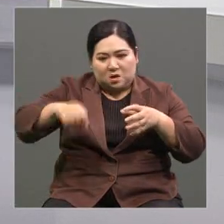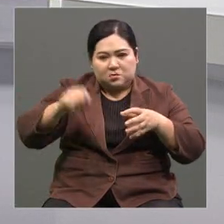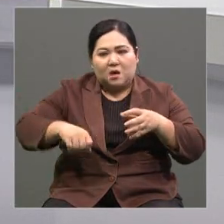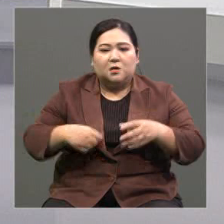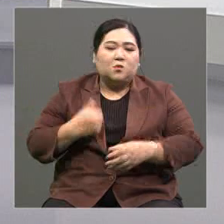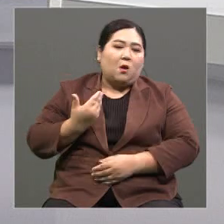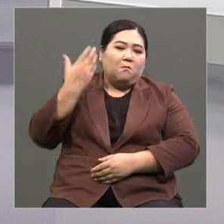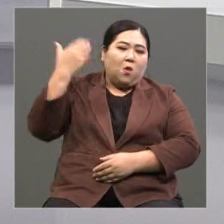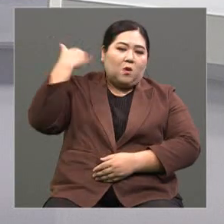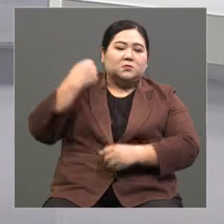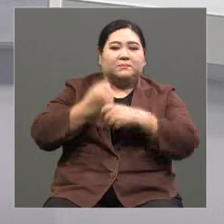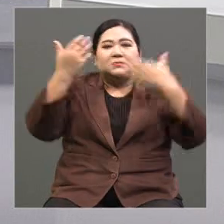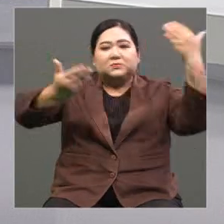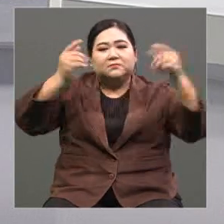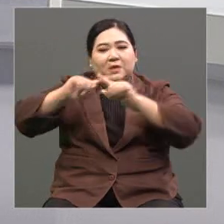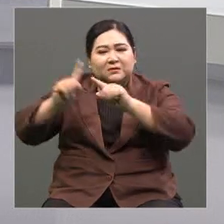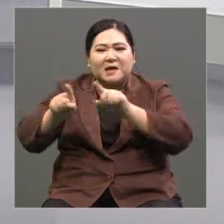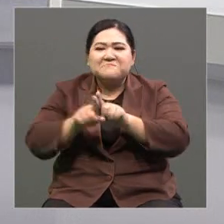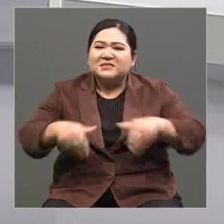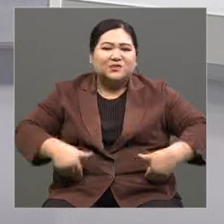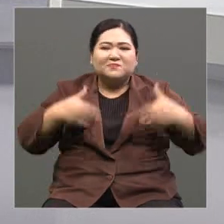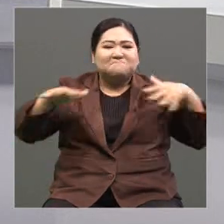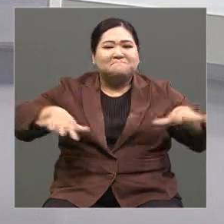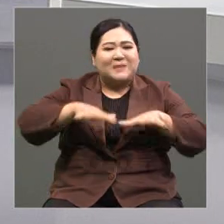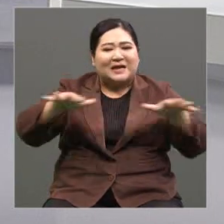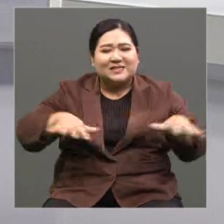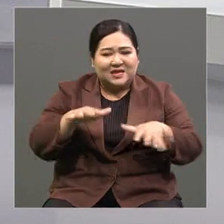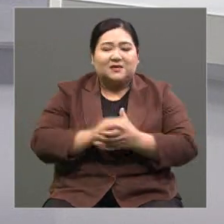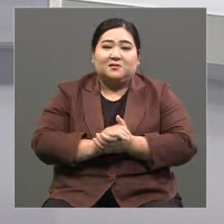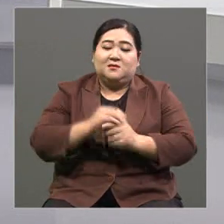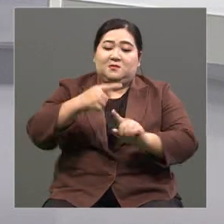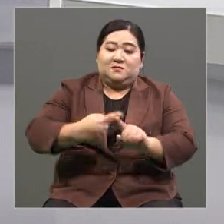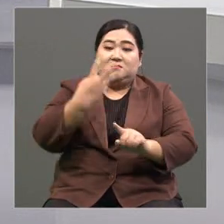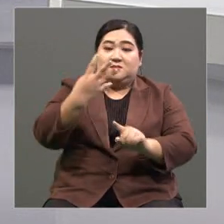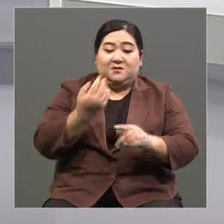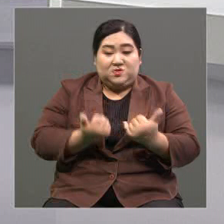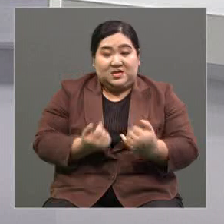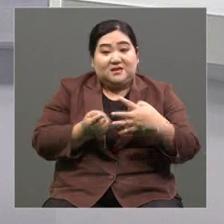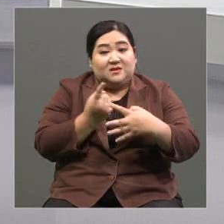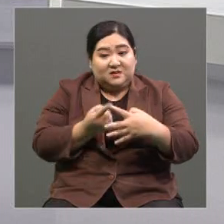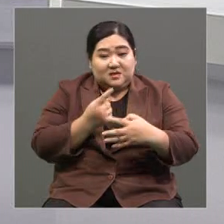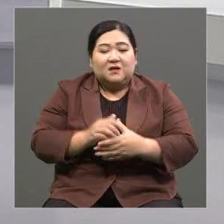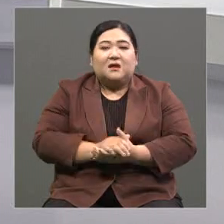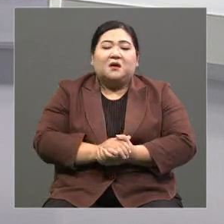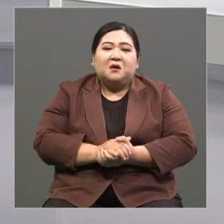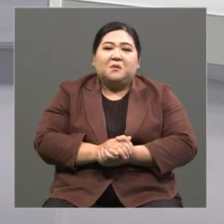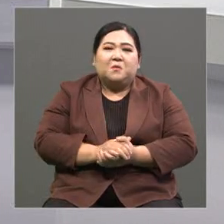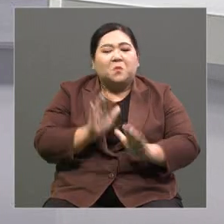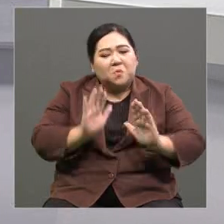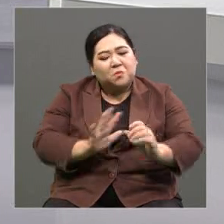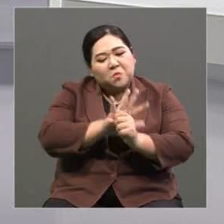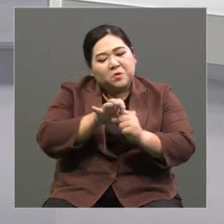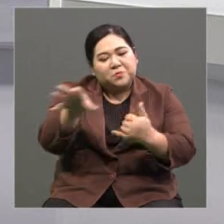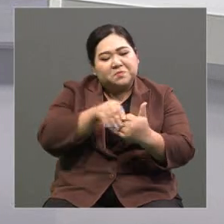อะไรต่างๆเรียกได้ว่าแทบจะเป็นปกติแล้วนะคะคือในช่วงของต้นเดือนเมษายนเราจะเห็นตัวเลขการติดเชื้อโควิดซิต้าสักประมาณ